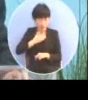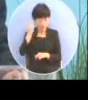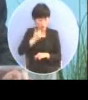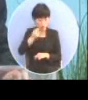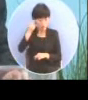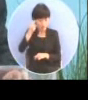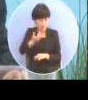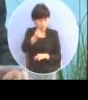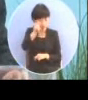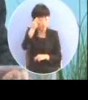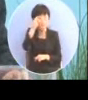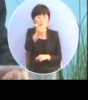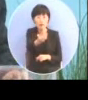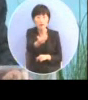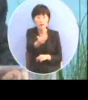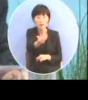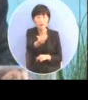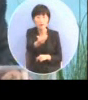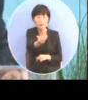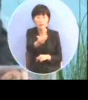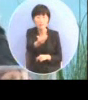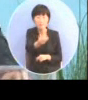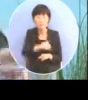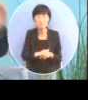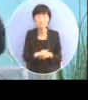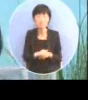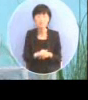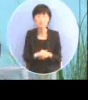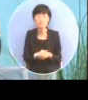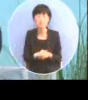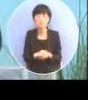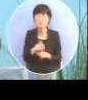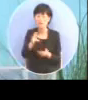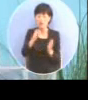ai? Chúa Giêsu hỏi môn đồ vậy.